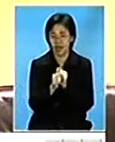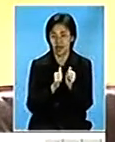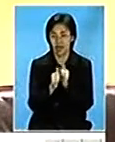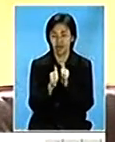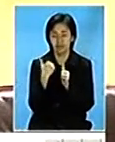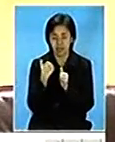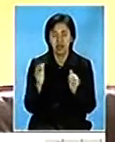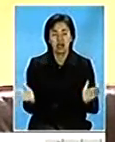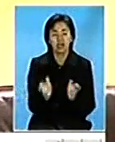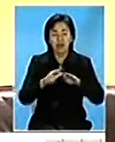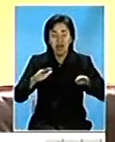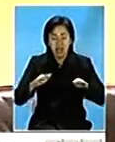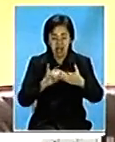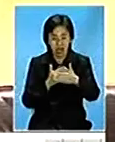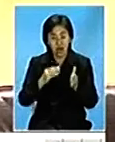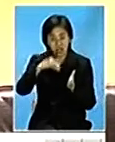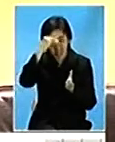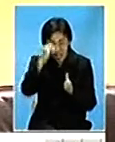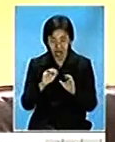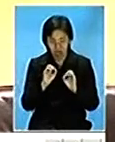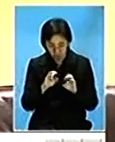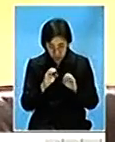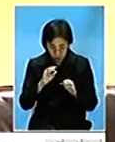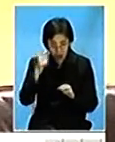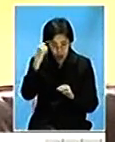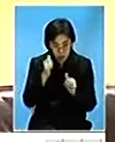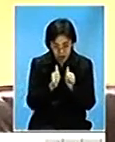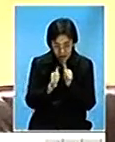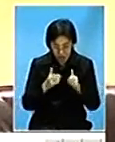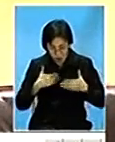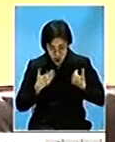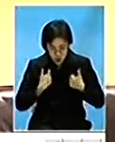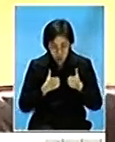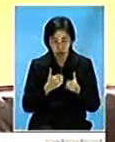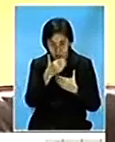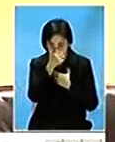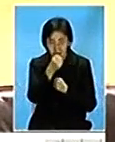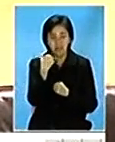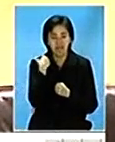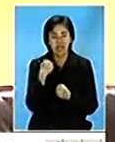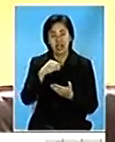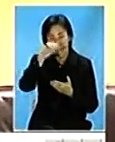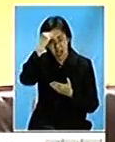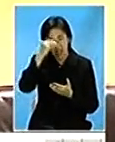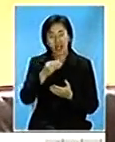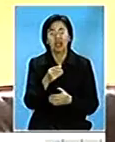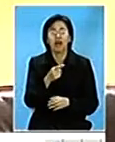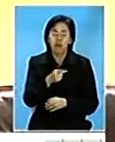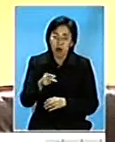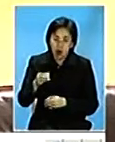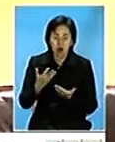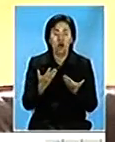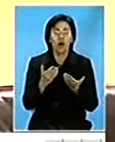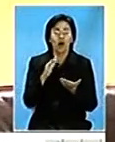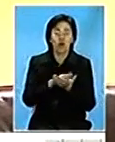กระตุ้นเด็กนะครับในห้องให้ได้มีความสนใจการแข่งขันเองในห้องเรียน นะครับในระดับชั้นระดับโรงเรียน